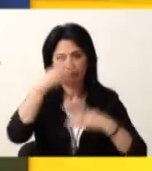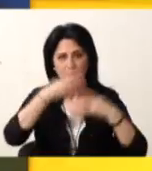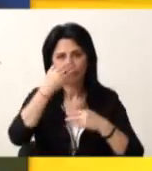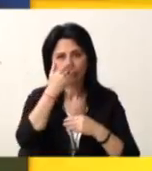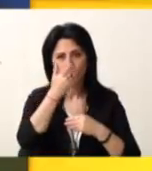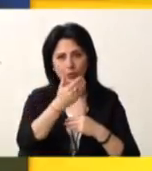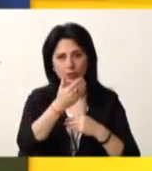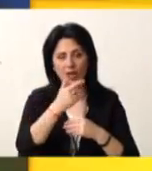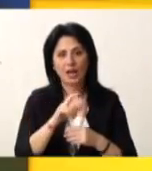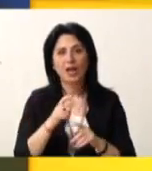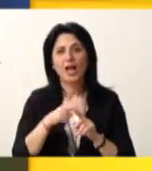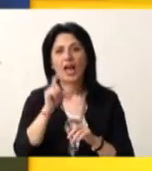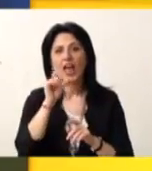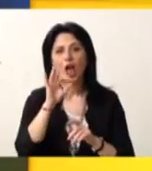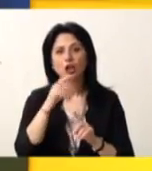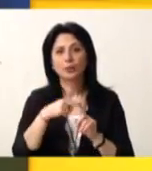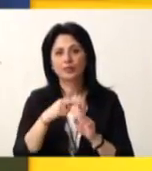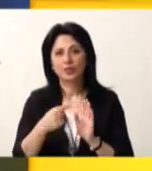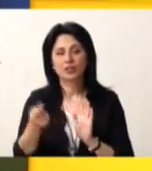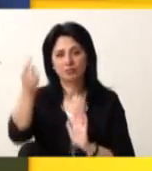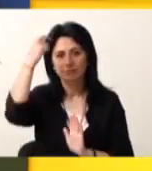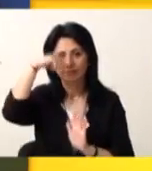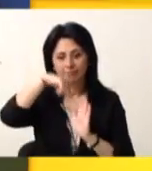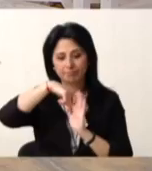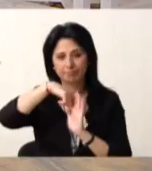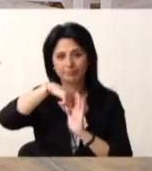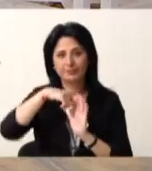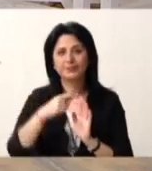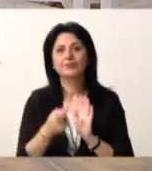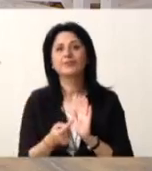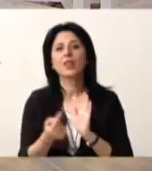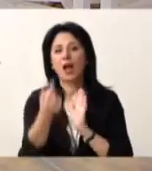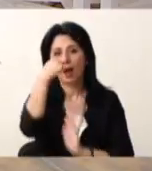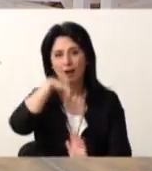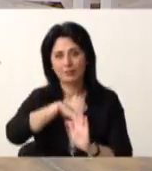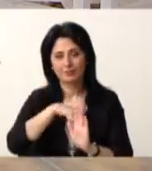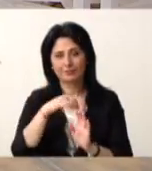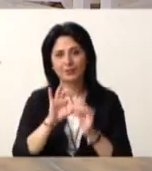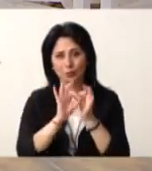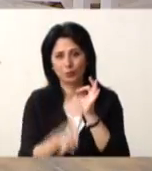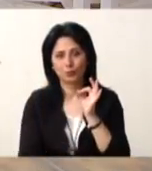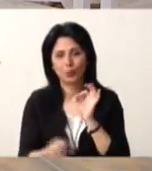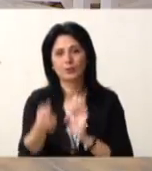გამოყენებით, ენდოსკოპიური ნიშნავს, შიგნიდან ვათვალიერებს. ეგლეწონდებული ზონდით. დიახ.